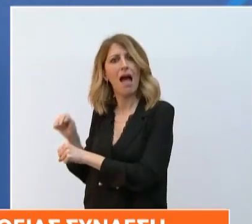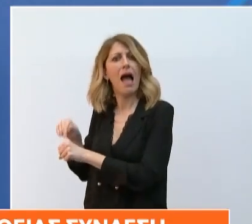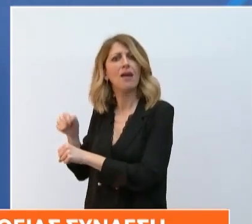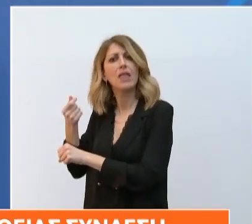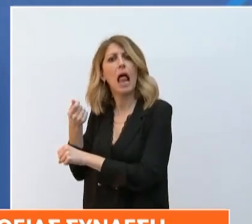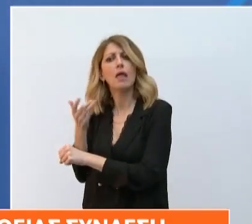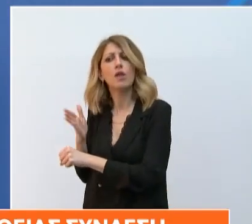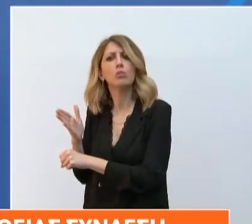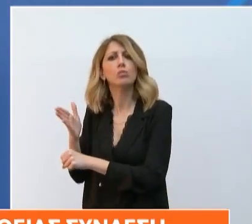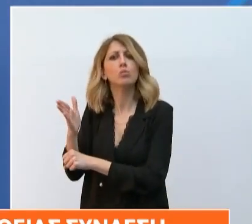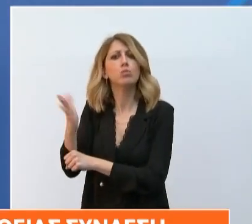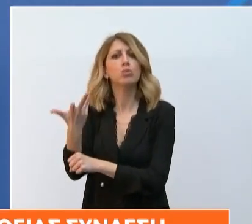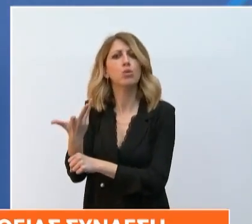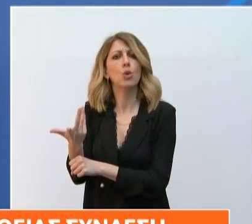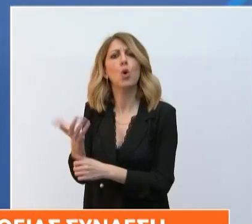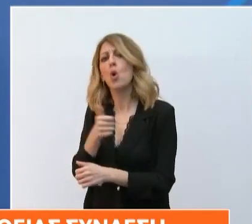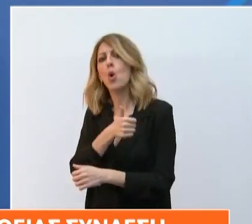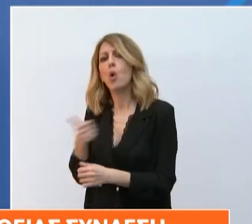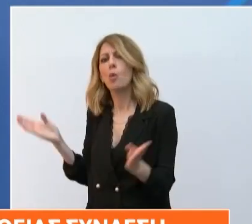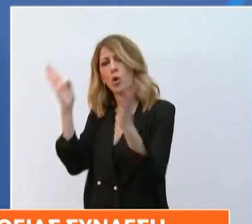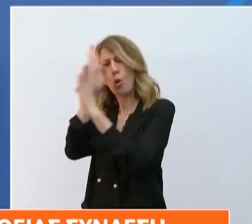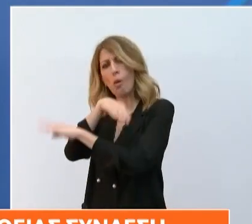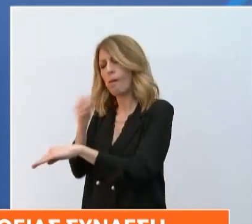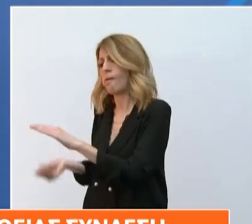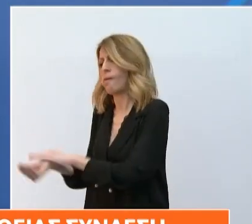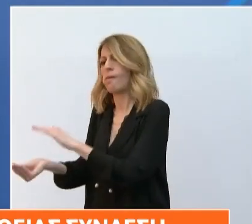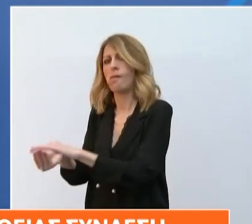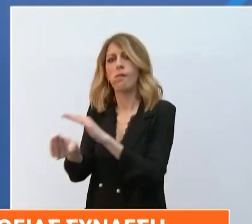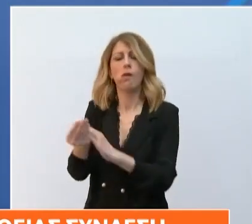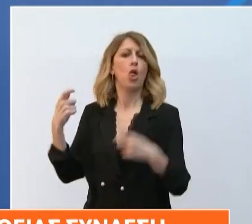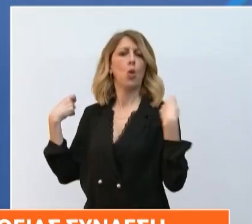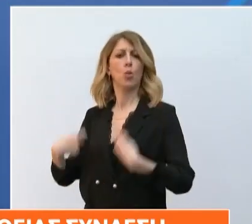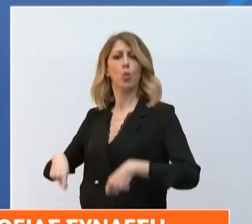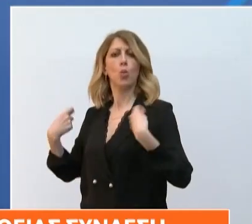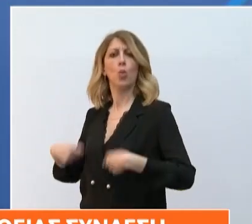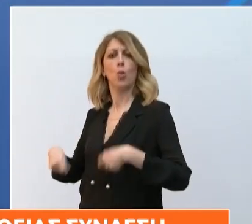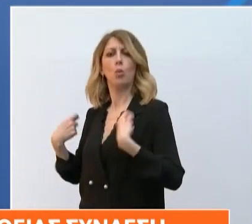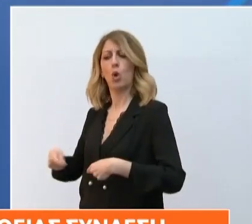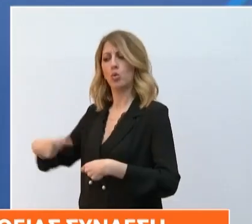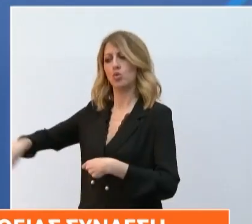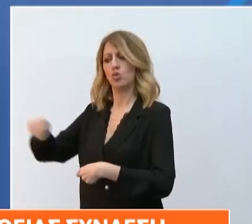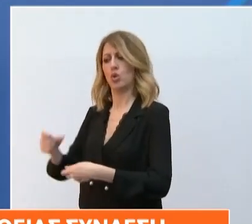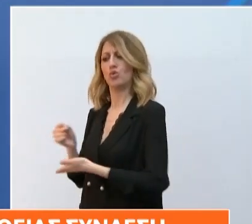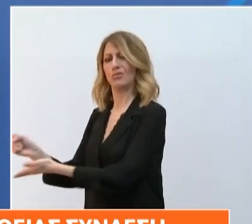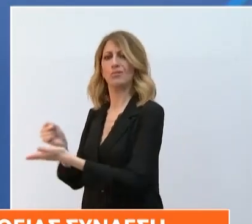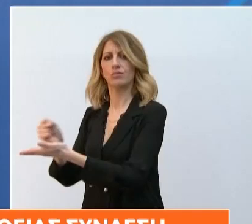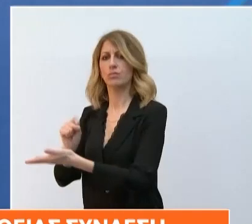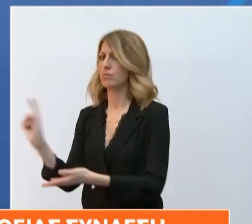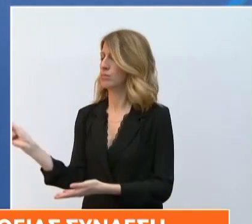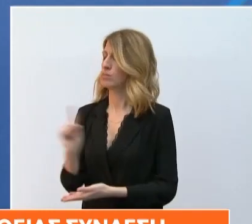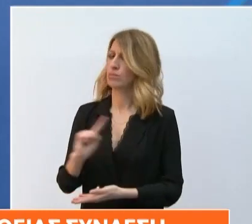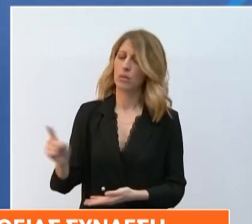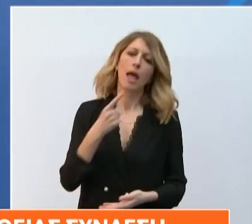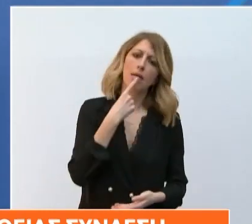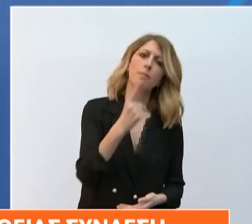μόνο σε λίγους προνομιούχους. Να σας δώσω ένα πολύ απλό και νομίζω απολύτως κατανοητό παράδειγμα. Όταν χρηματοδοτούμε